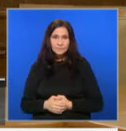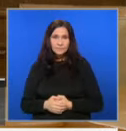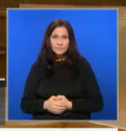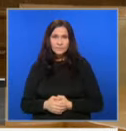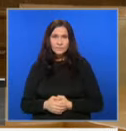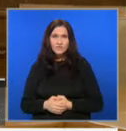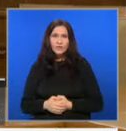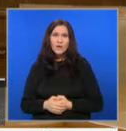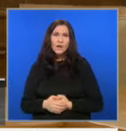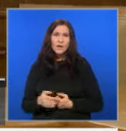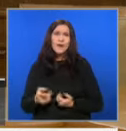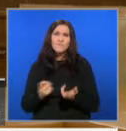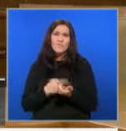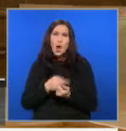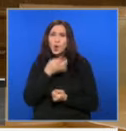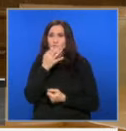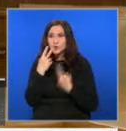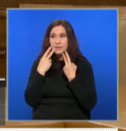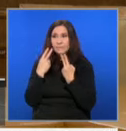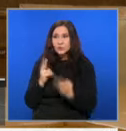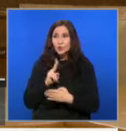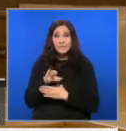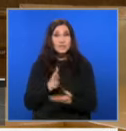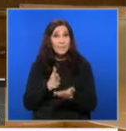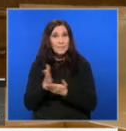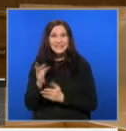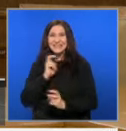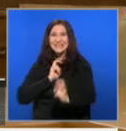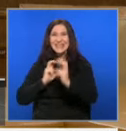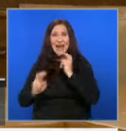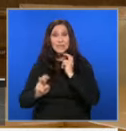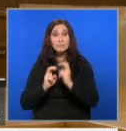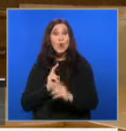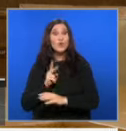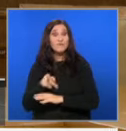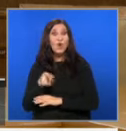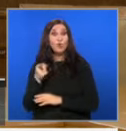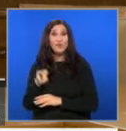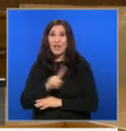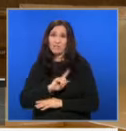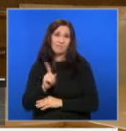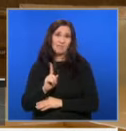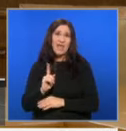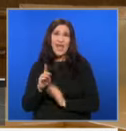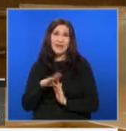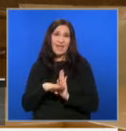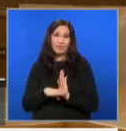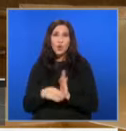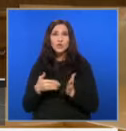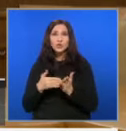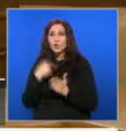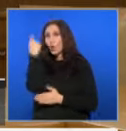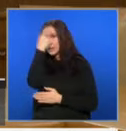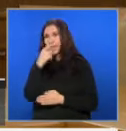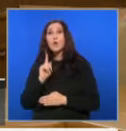В някои случаи съм виждал да влиза през транспортния ход, което не е редно, тъй като